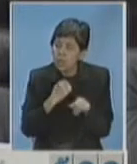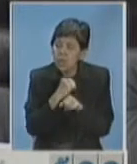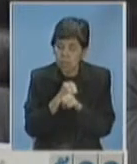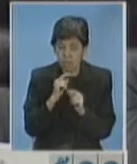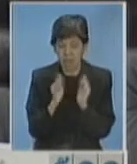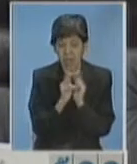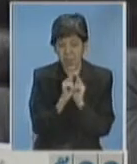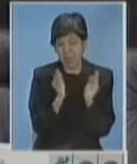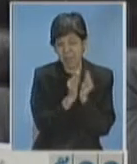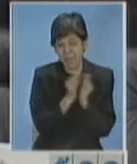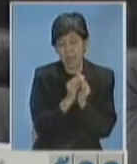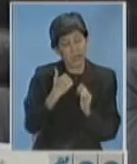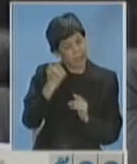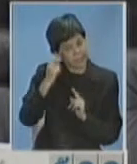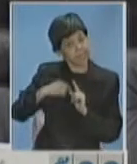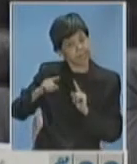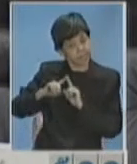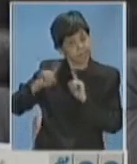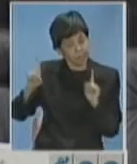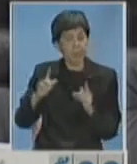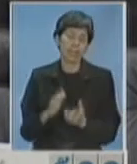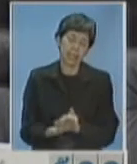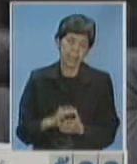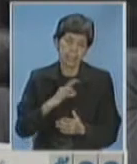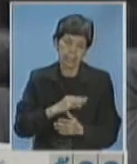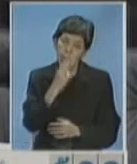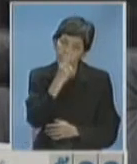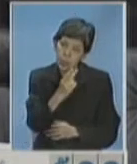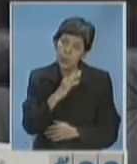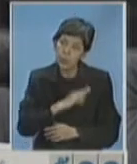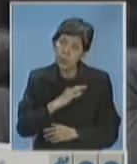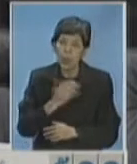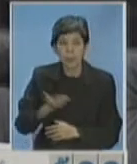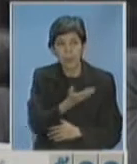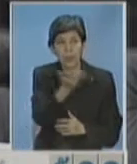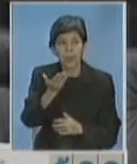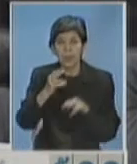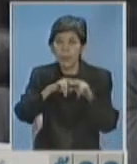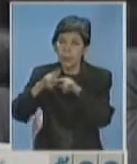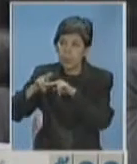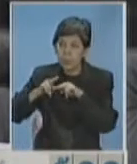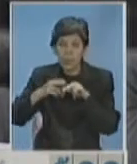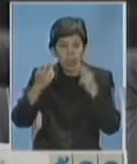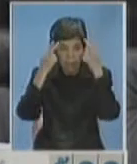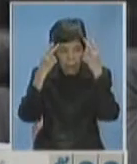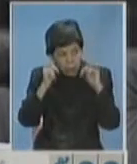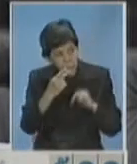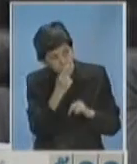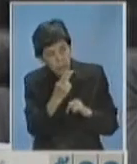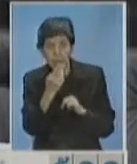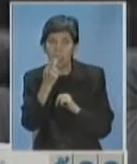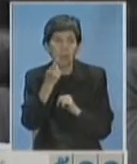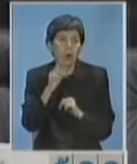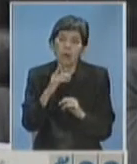ากกรรมาธิการเสียงข้างมากแต่ก็เป็นที่น่าเสียดายนะคะขณะนี้ดิฉันมองไปในเก้าอี้นั่งของท่านนายกรัฐมนตรีและคณะรัฐมนตรี